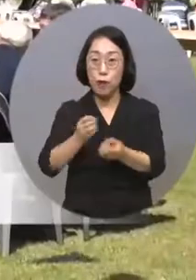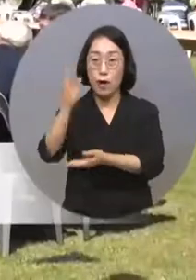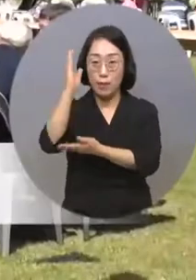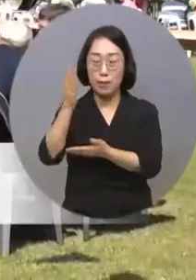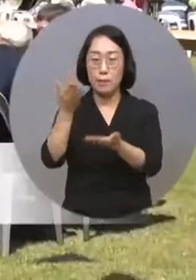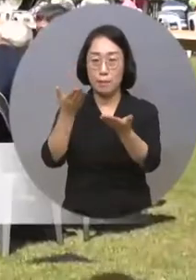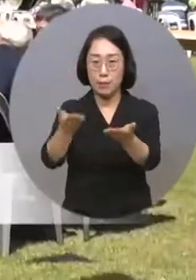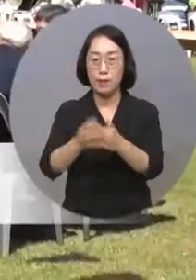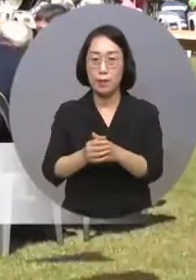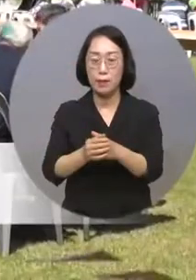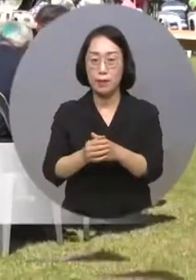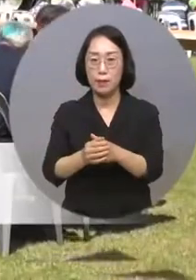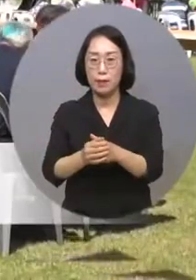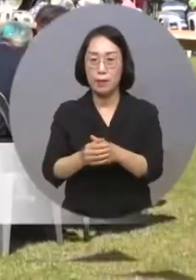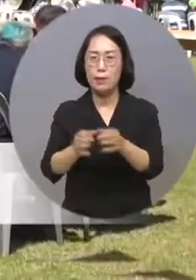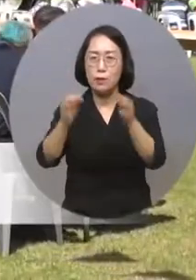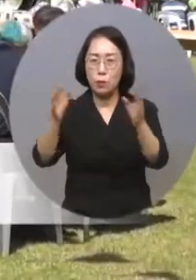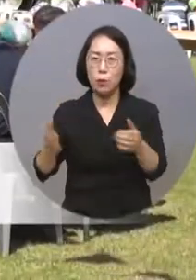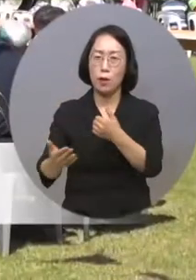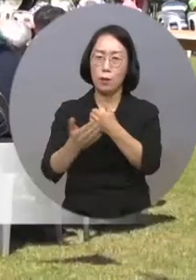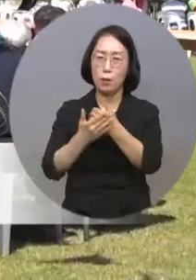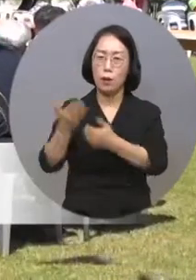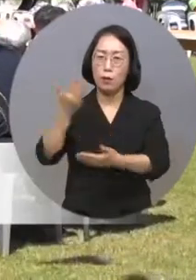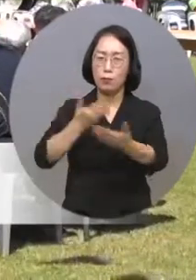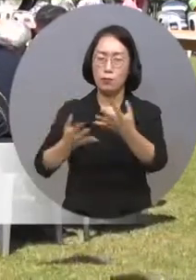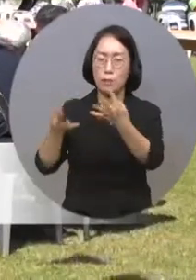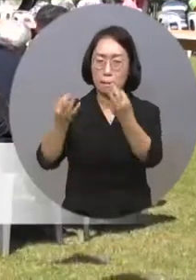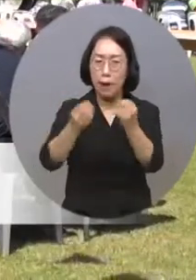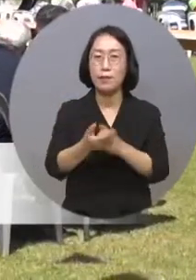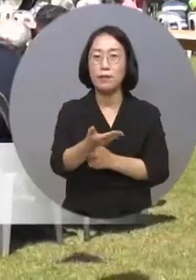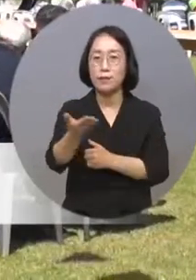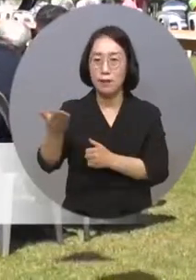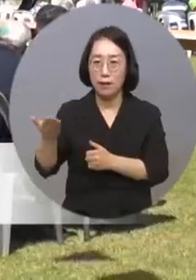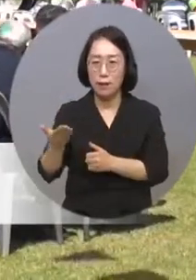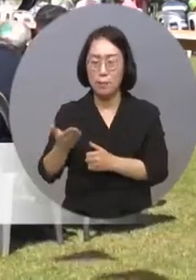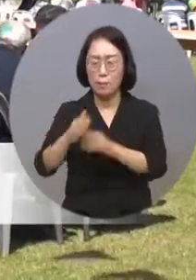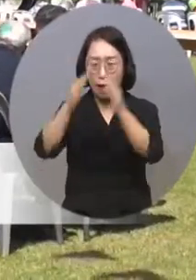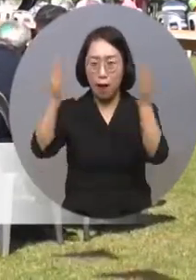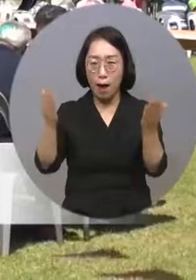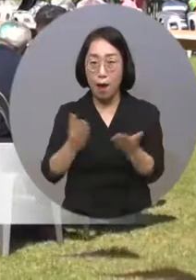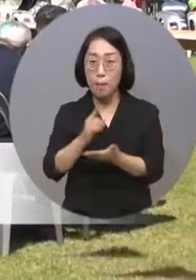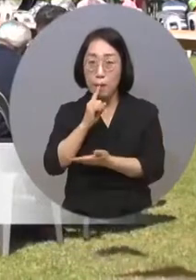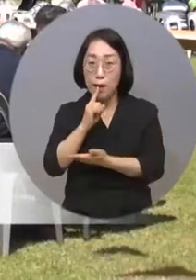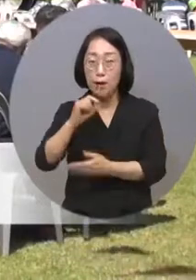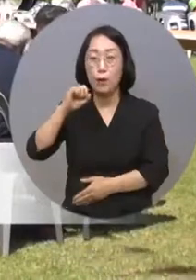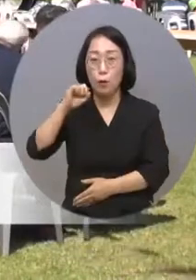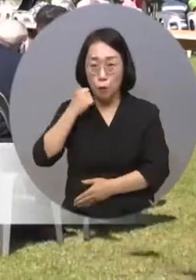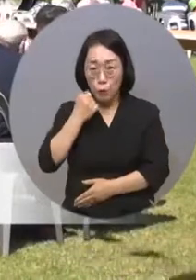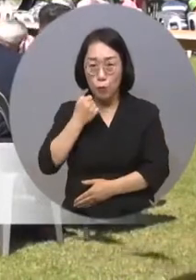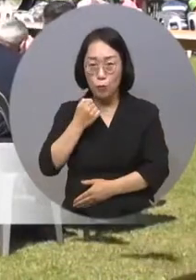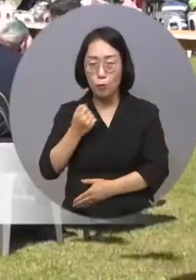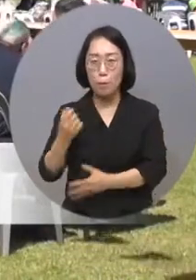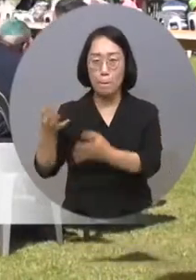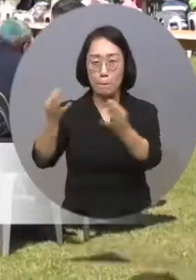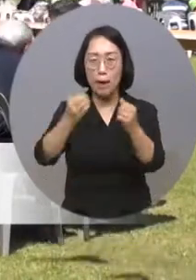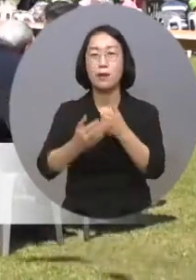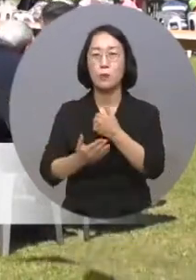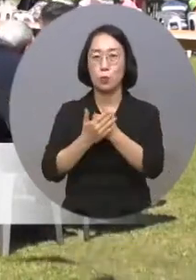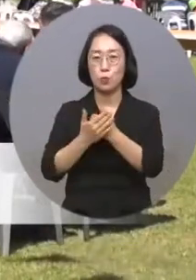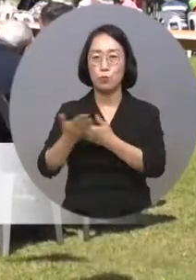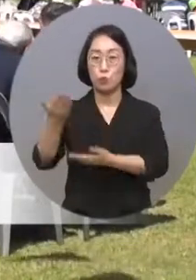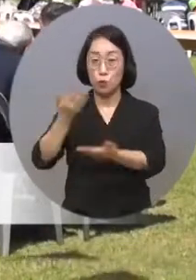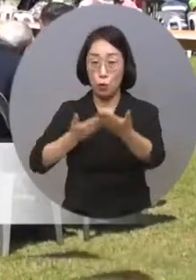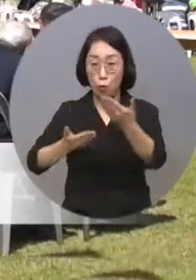그동안에 많이 도와주신 분들은 일일이 제가 거론할 수 없을 만큼 각계에서 많은 도움을 주셨고,